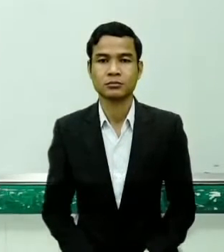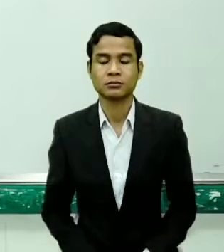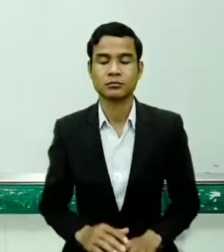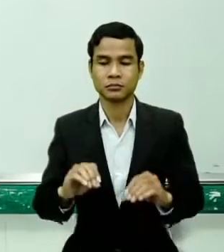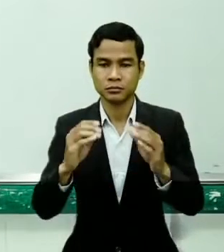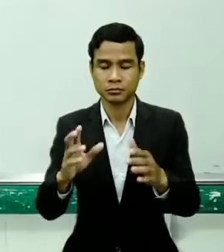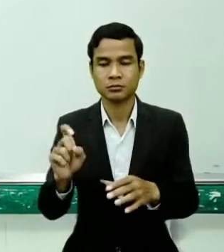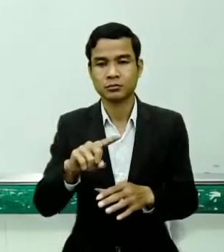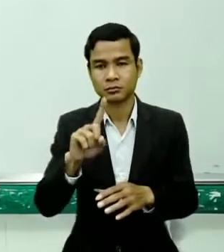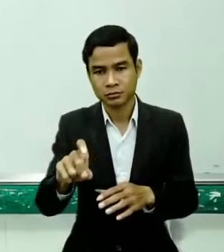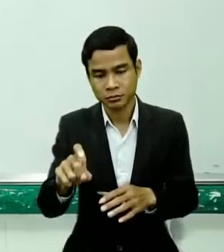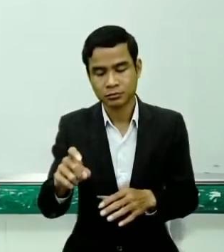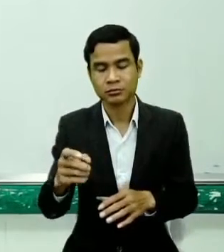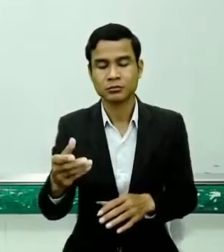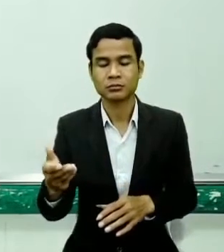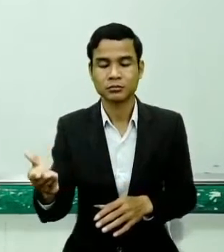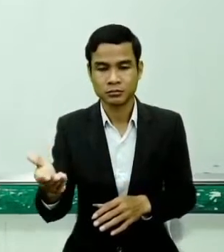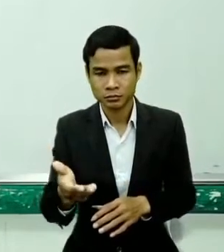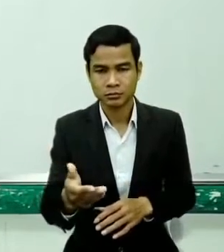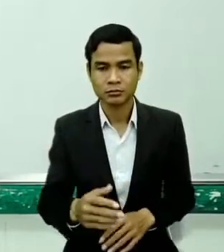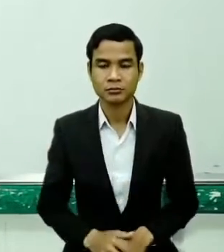nãy lúc ban sư tha,